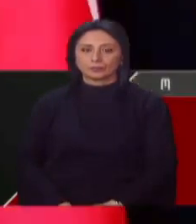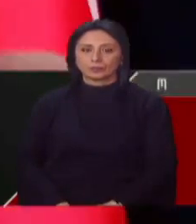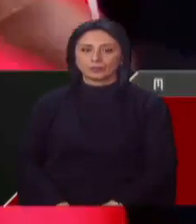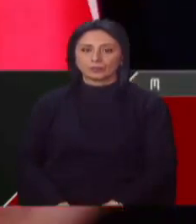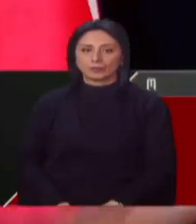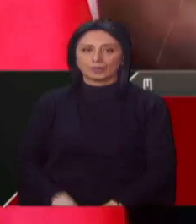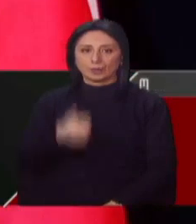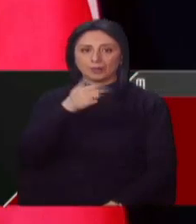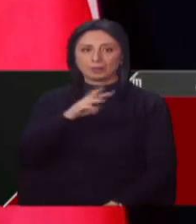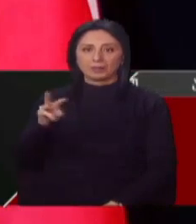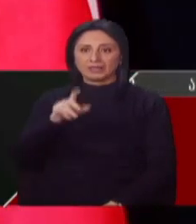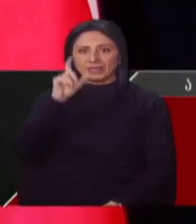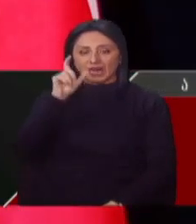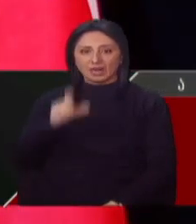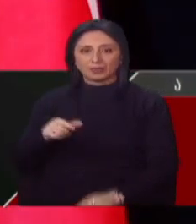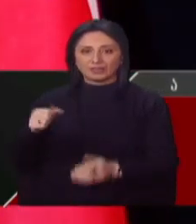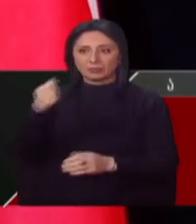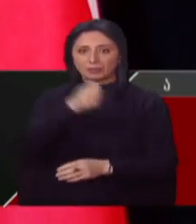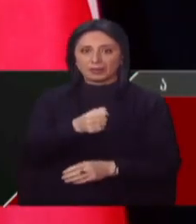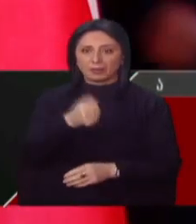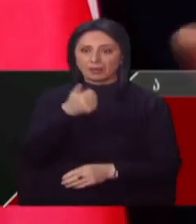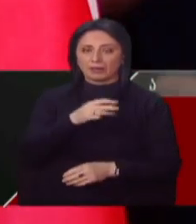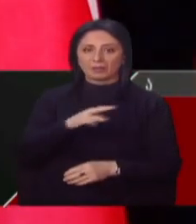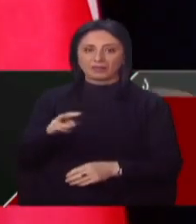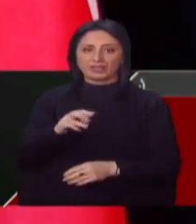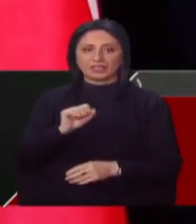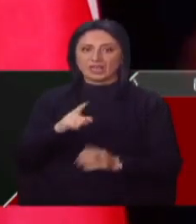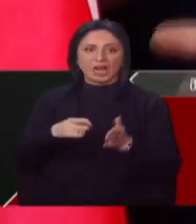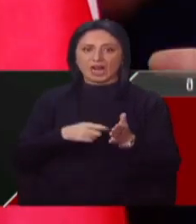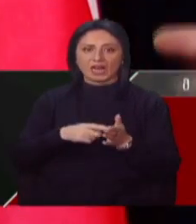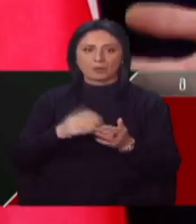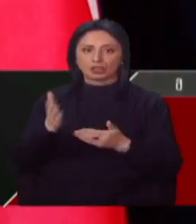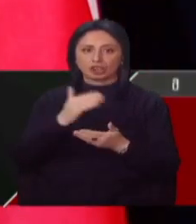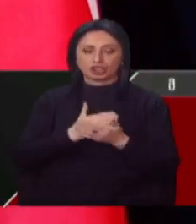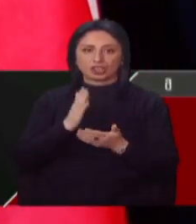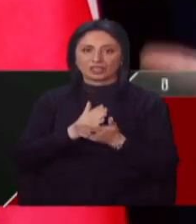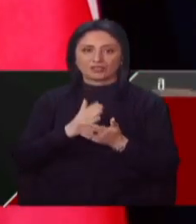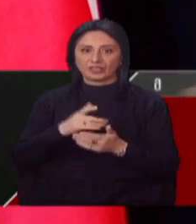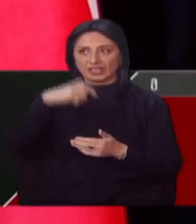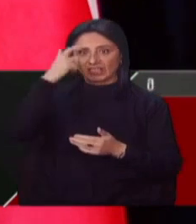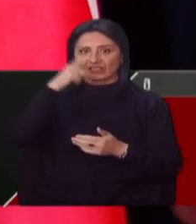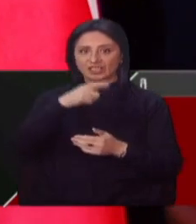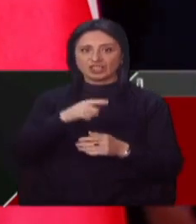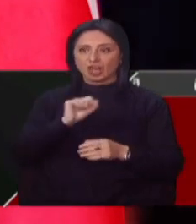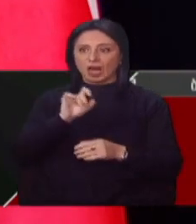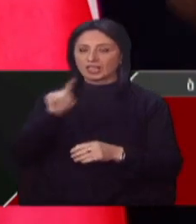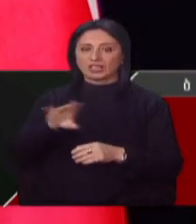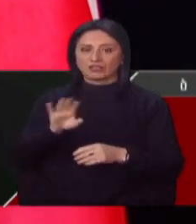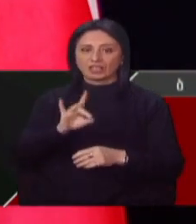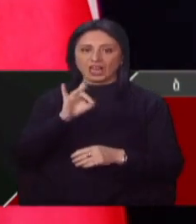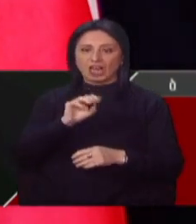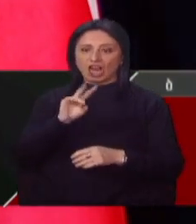Premieris mierz ardgeli adamiani premiers ar gamoizieps isad shedegits gvak qos ana biznesmenishum ar da vala